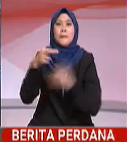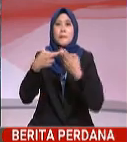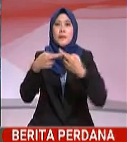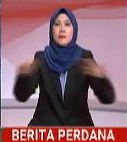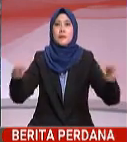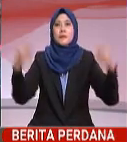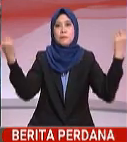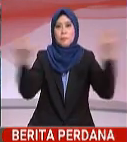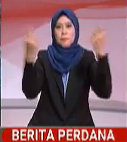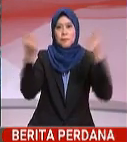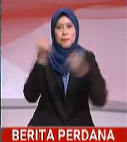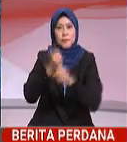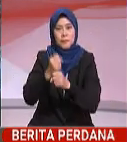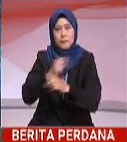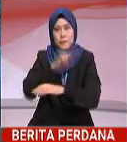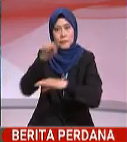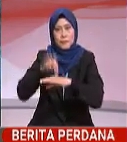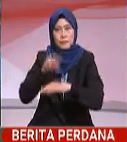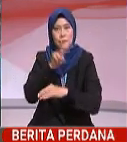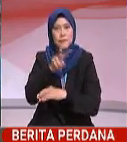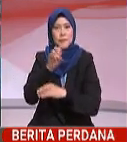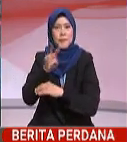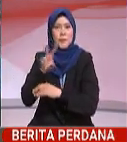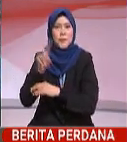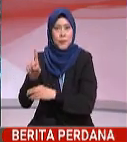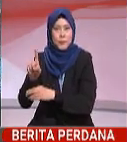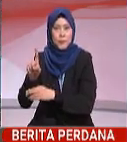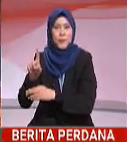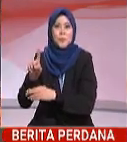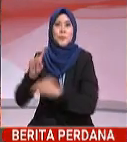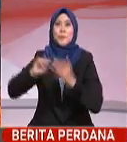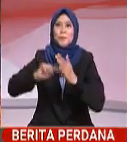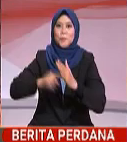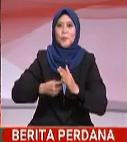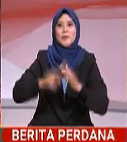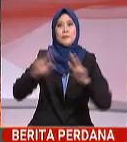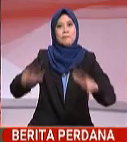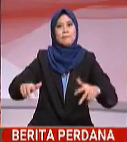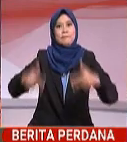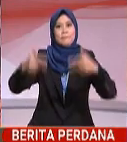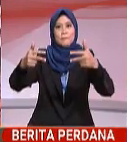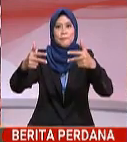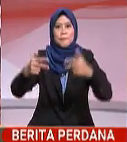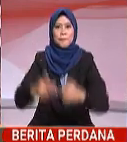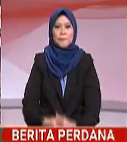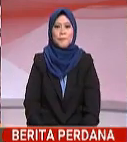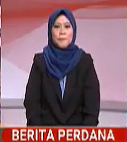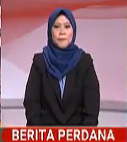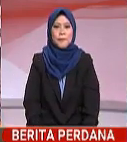Karnival Penjana Kerjaya Kebangsaan 2021 yang berlangsung secara maya.